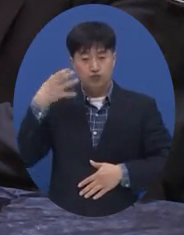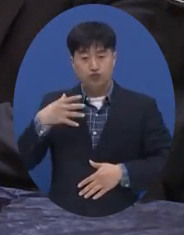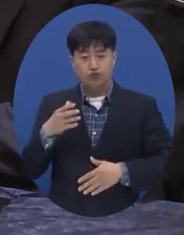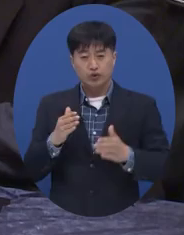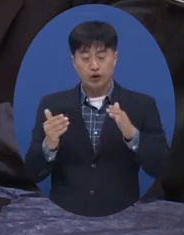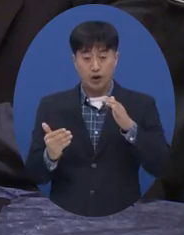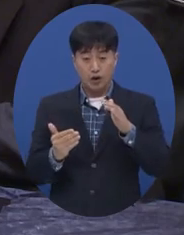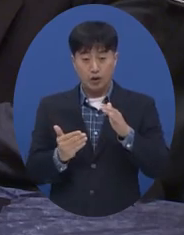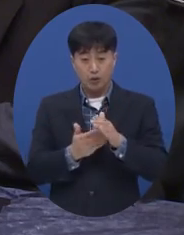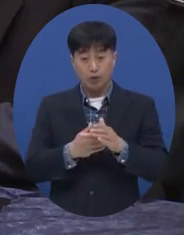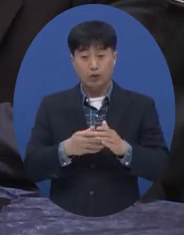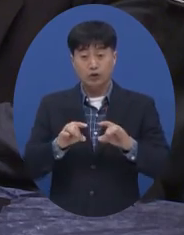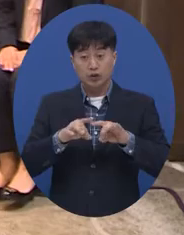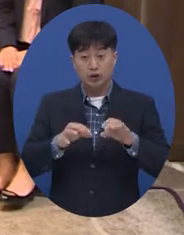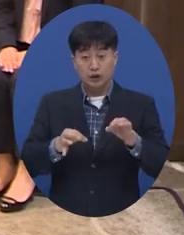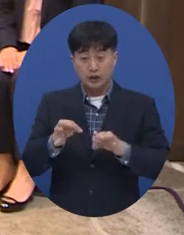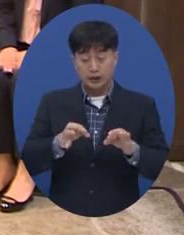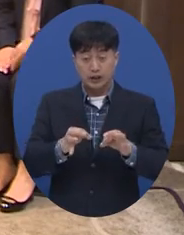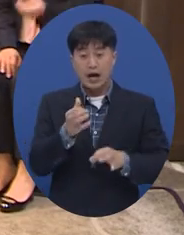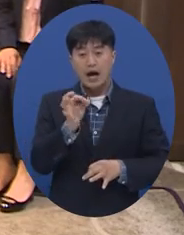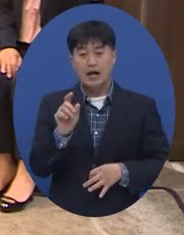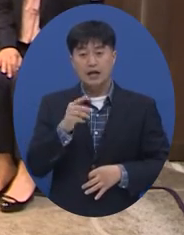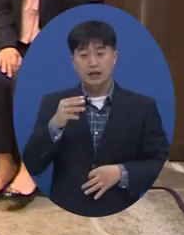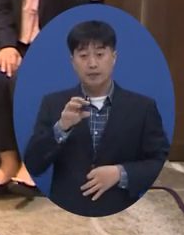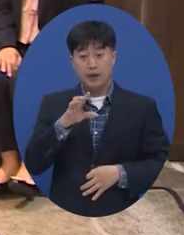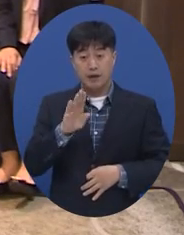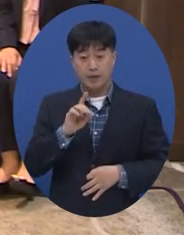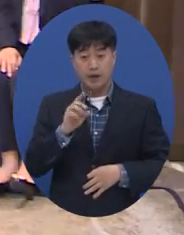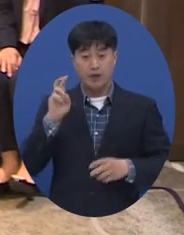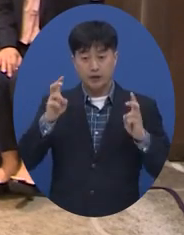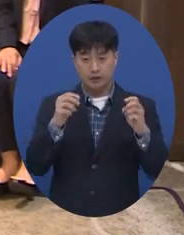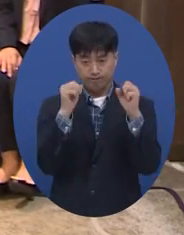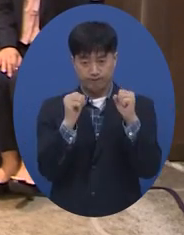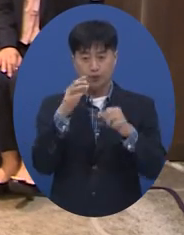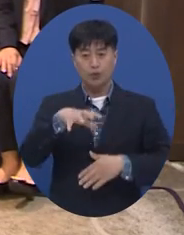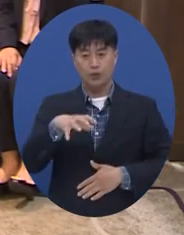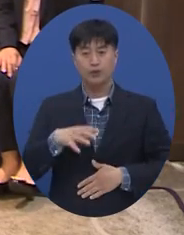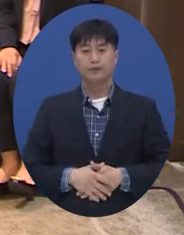전자상거래 업체인 아예 바 본사가 소재한 곳입니다